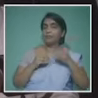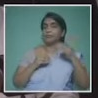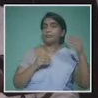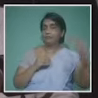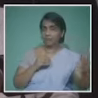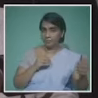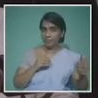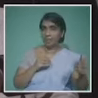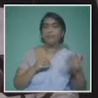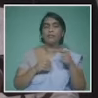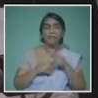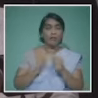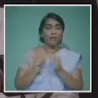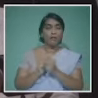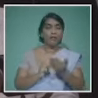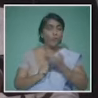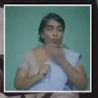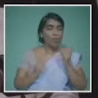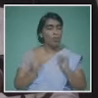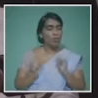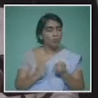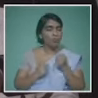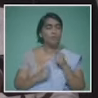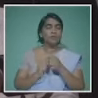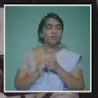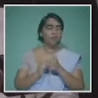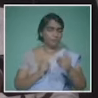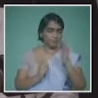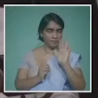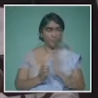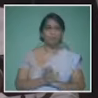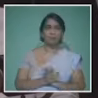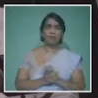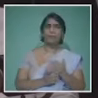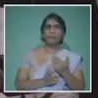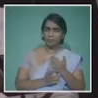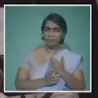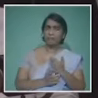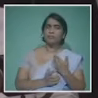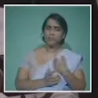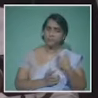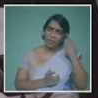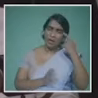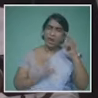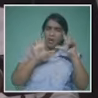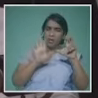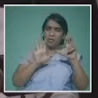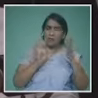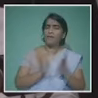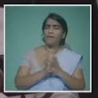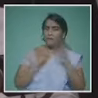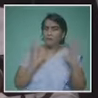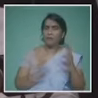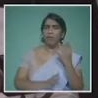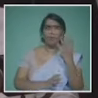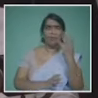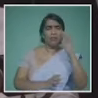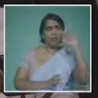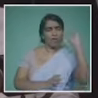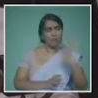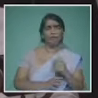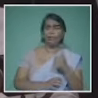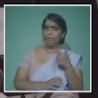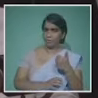දැමීමට කරන්න පුළුවන් හැම උත්සාහයක්ම දැරීම. අපි පිළිගන්නවා 8000 වැඩි 4000කට අඩු කරන එක